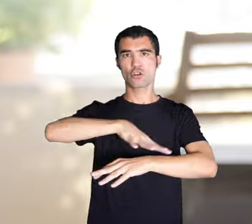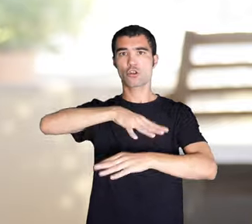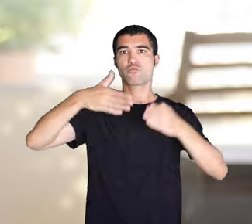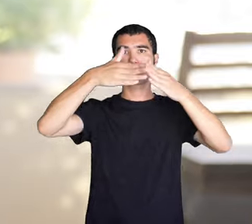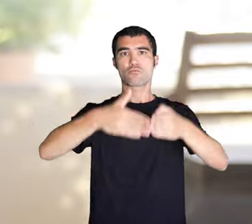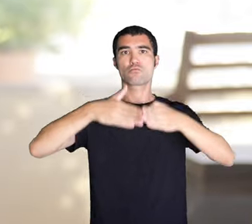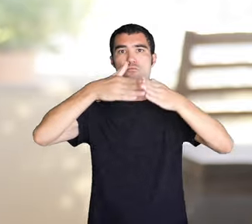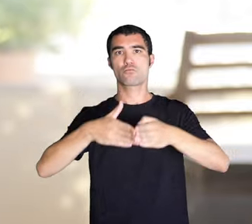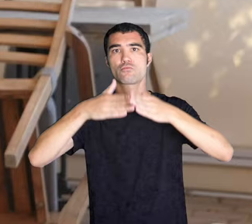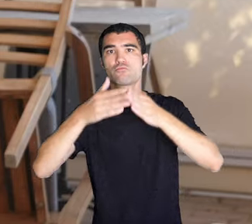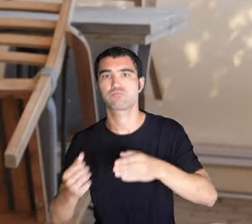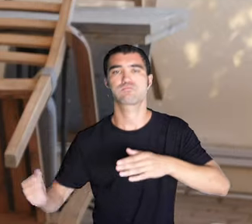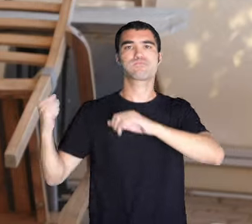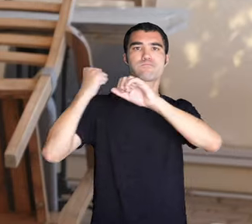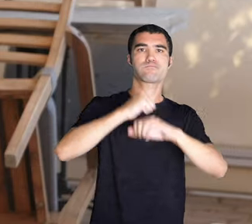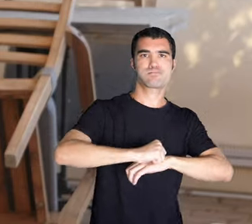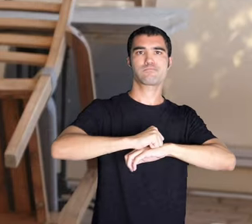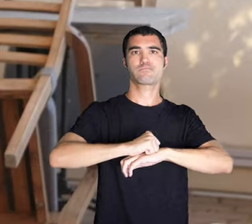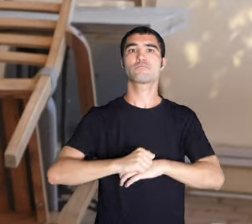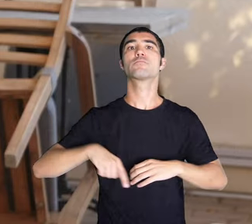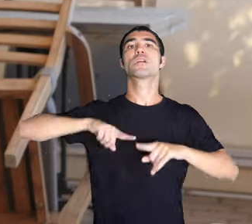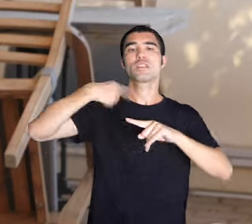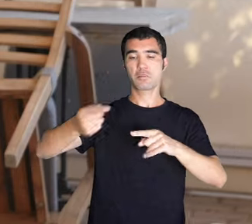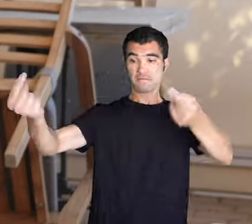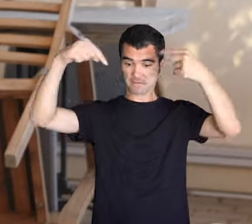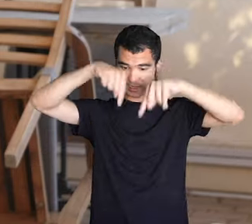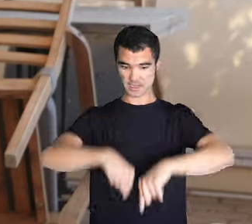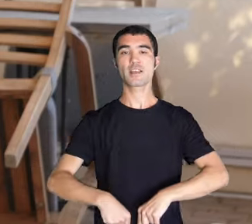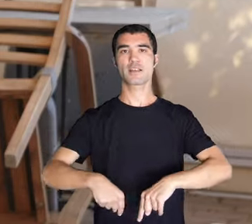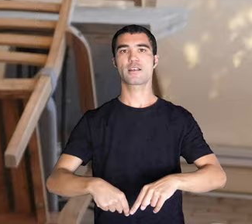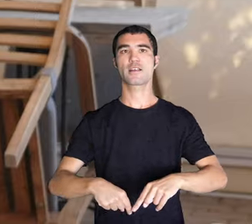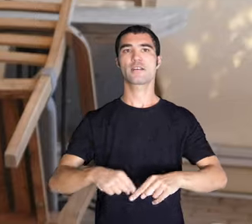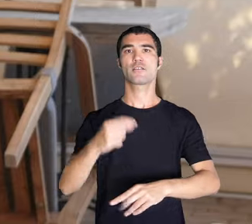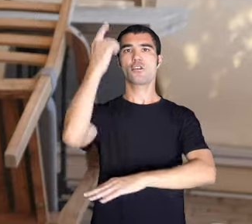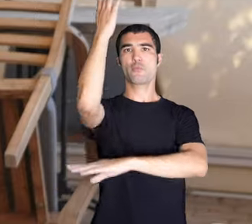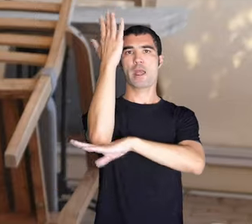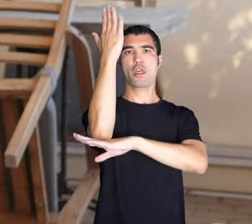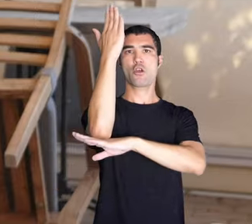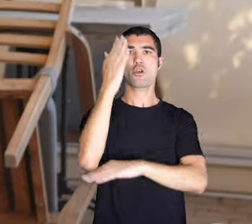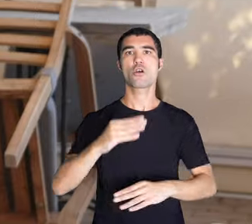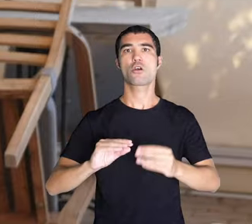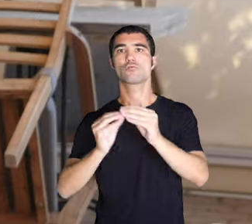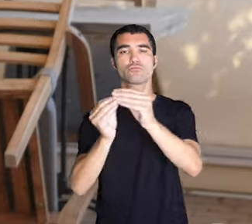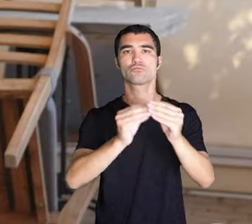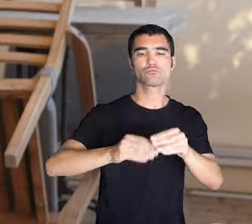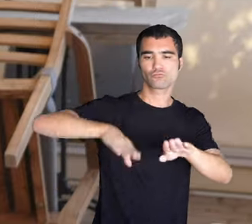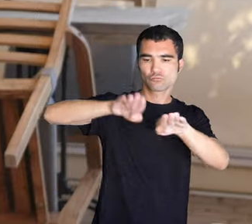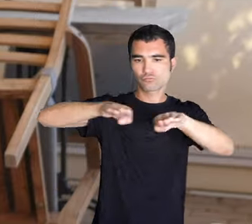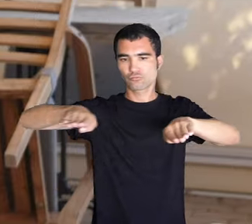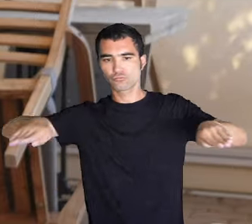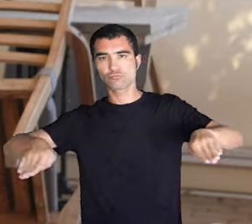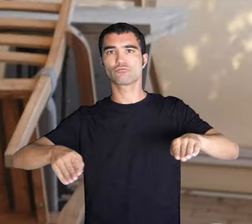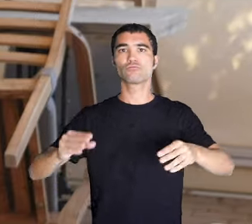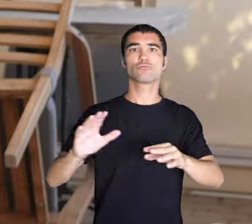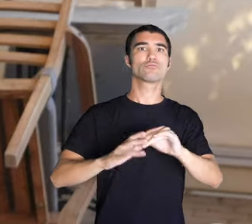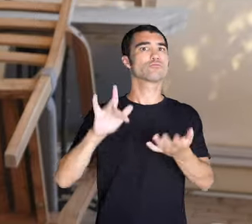la barca de multa i després veníem aquí i es remaven els pals. Taulons, fèiem taulons i els